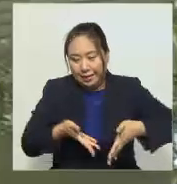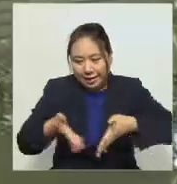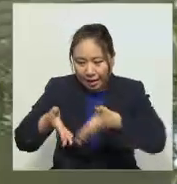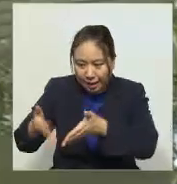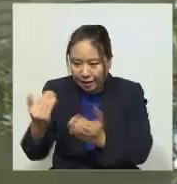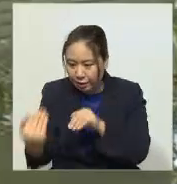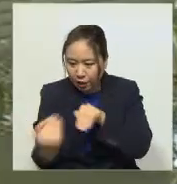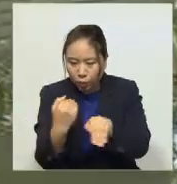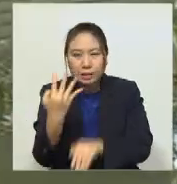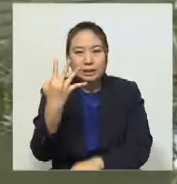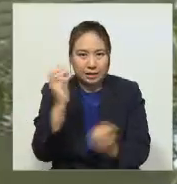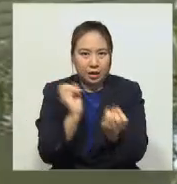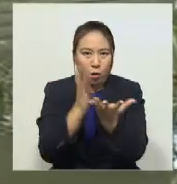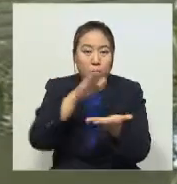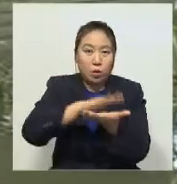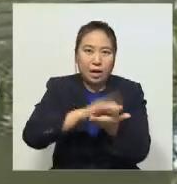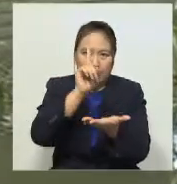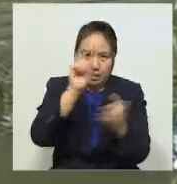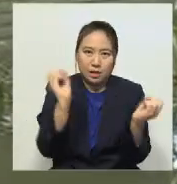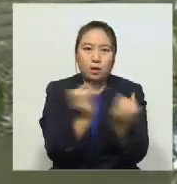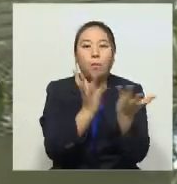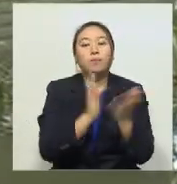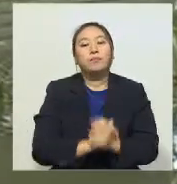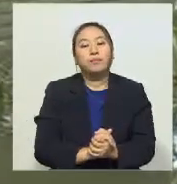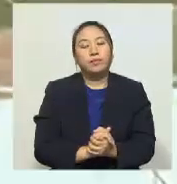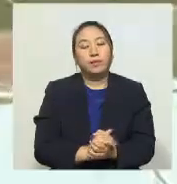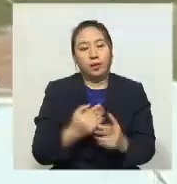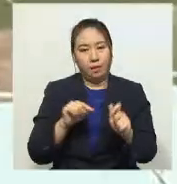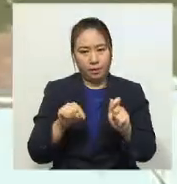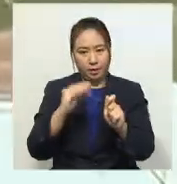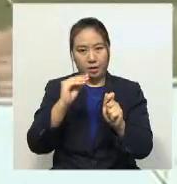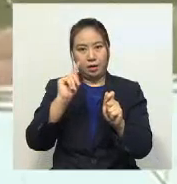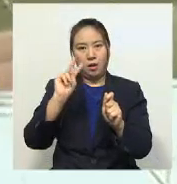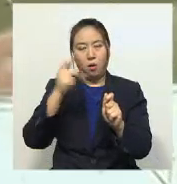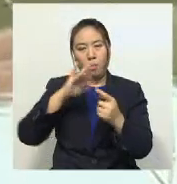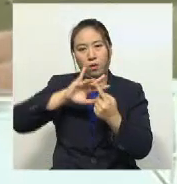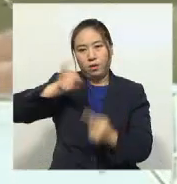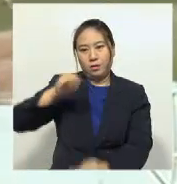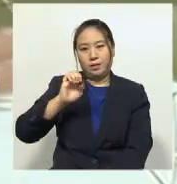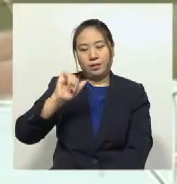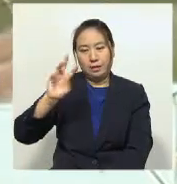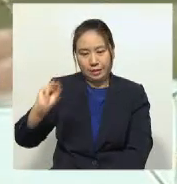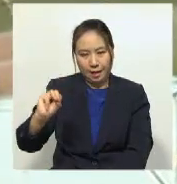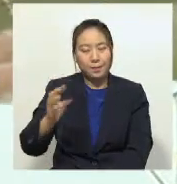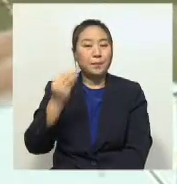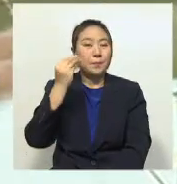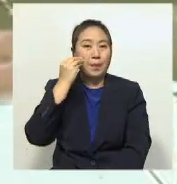ได้รับผลกระทบและโรงเรียน1แห่งค่ะส่วนในพื้นที่อำเภอของเจียมได้รับผลกระทบ3ตำบล11หมู่บ้า